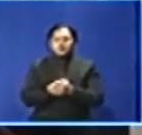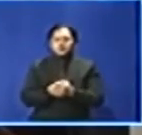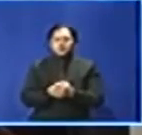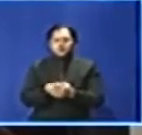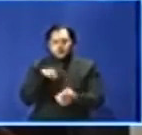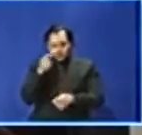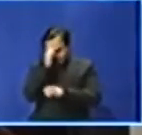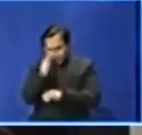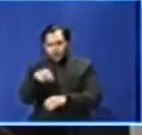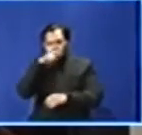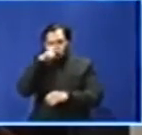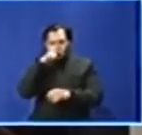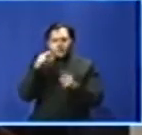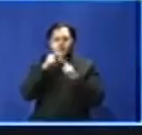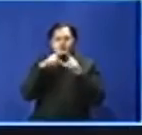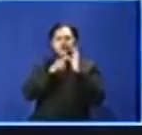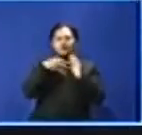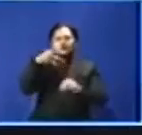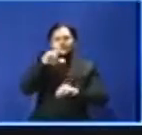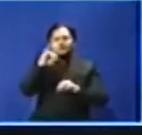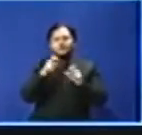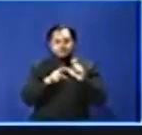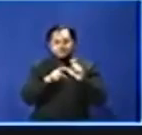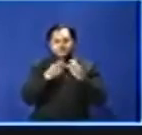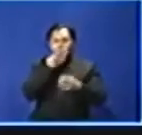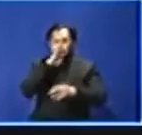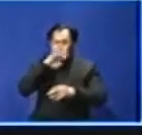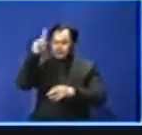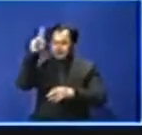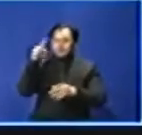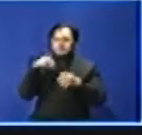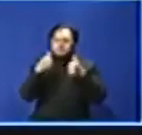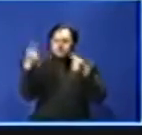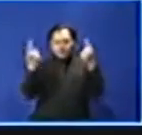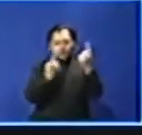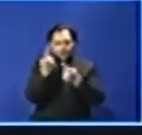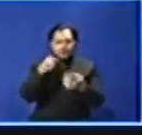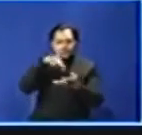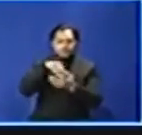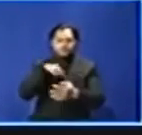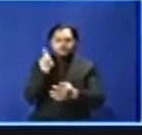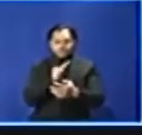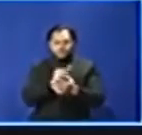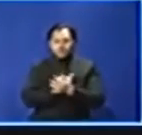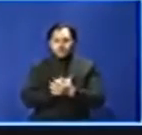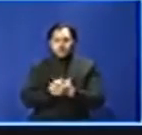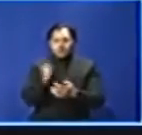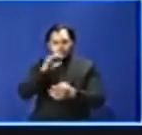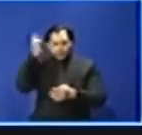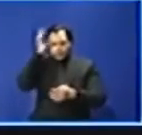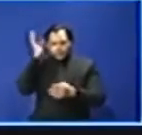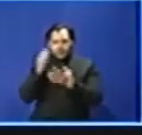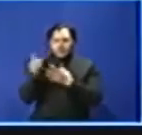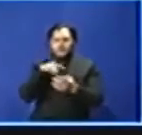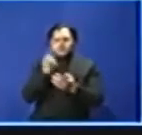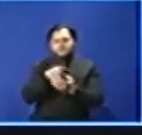bapak-bapak panelis Alhamdulillah bisa hadir ditengah-tengah kita kemudian juga tidak lupa saya